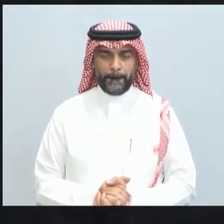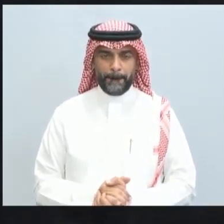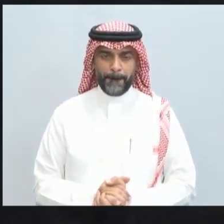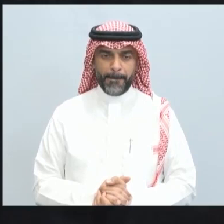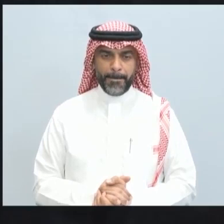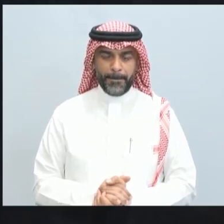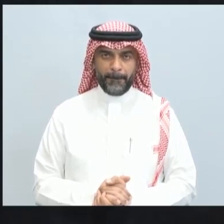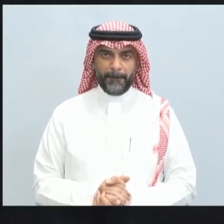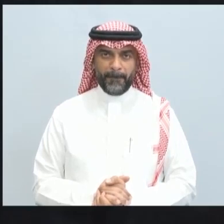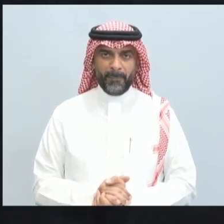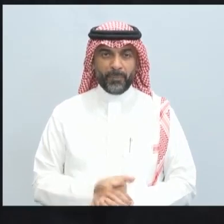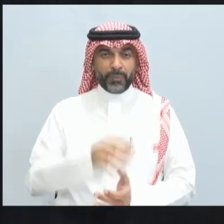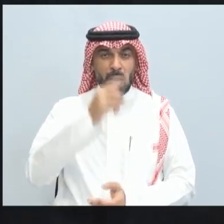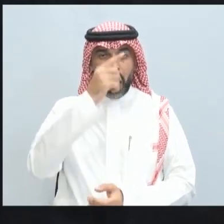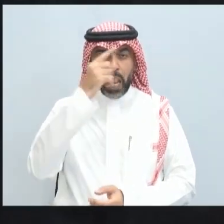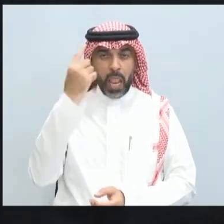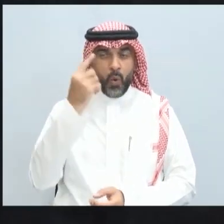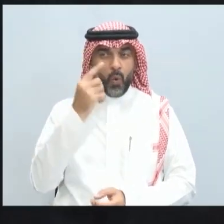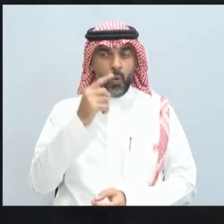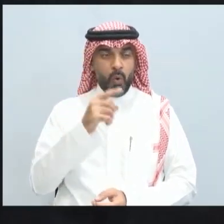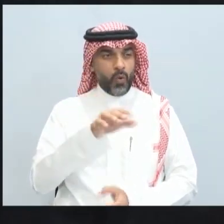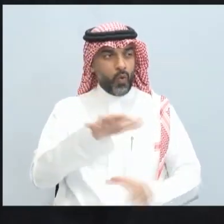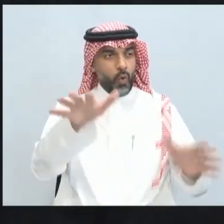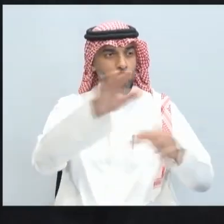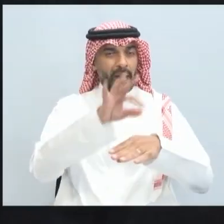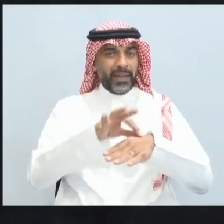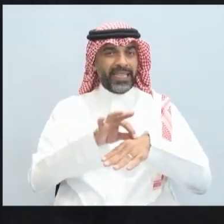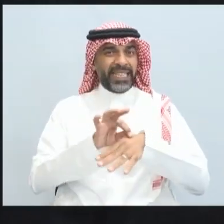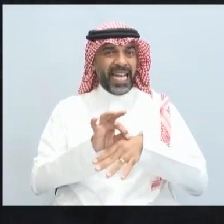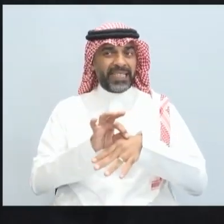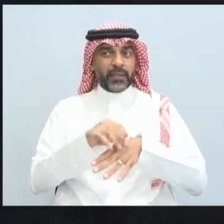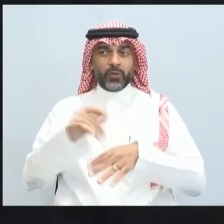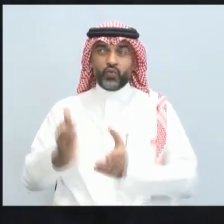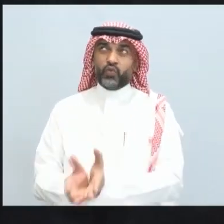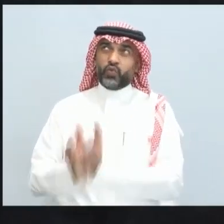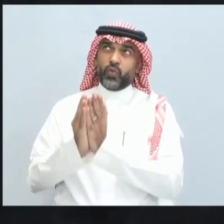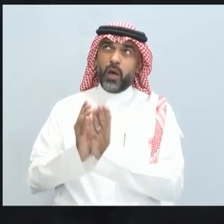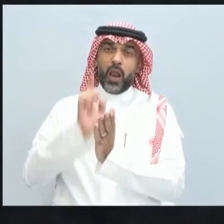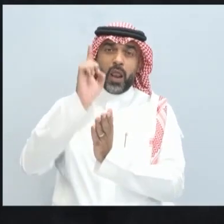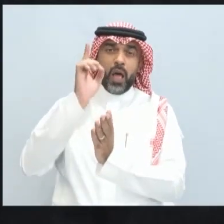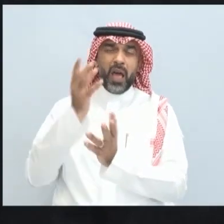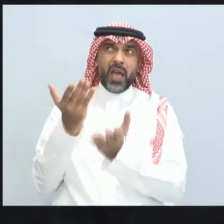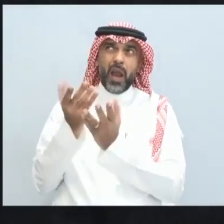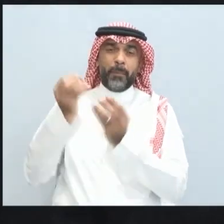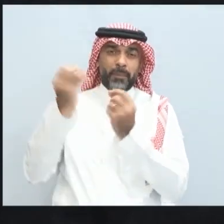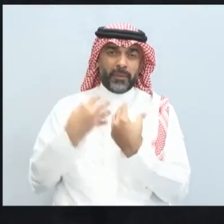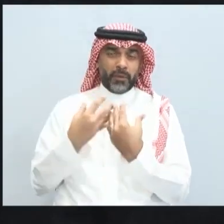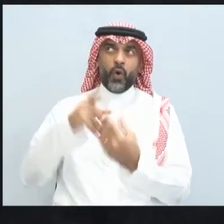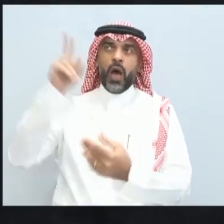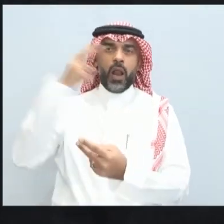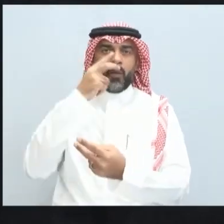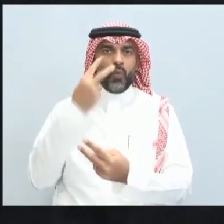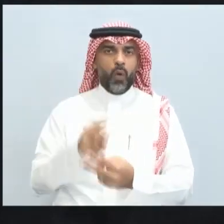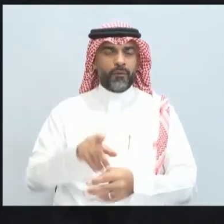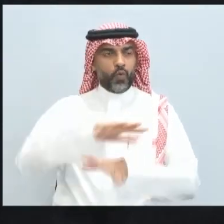سائر مسالته ما نقص ذلك من ملك الله عز وجل الا كما ينقص من البحر